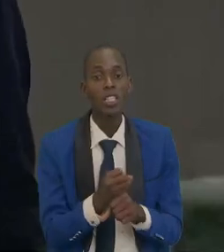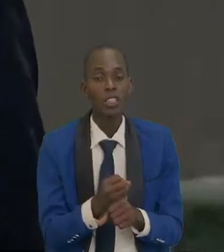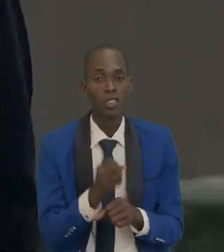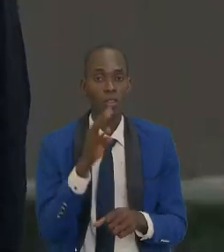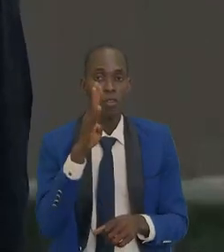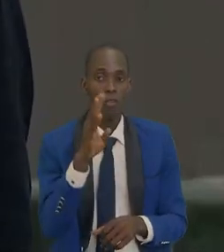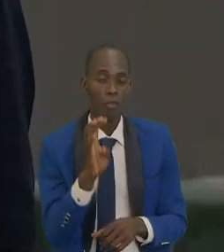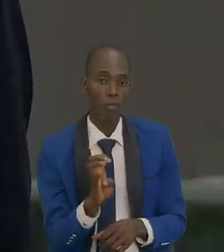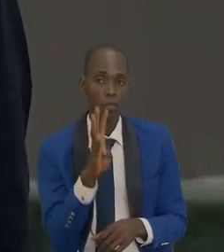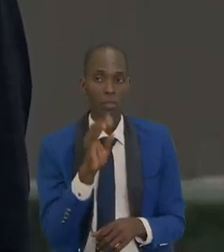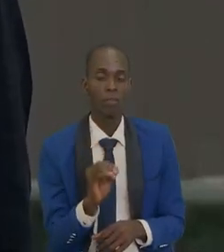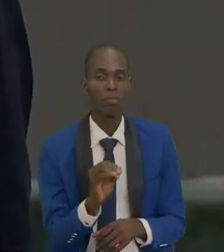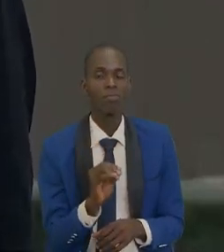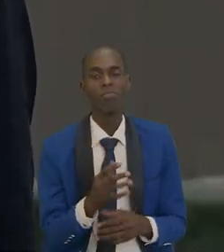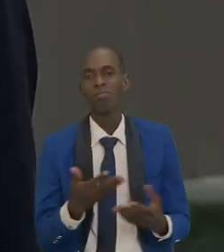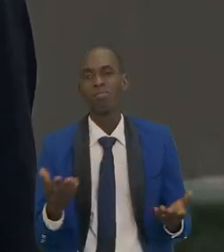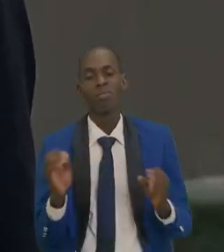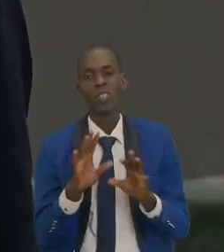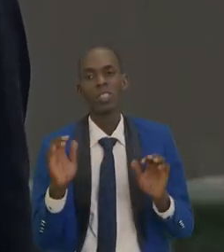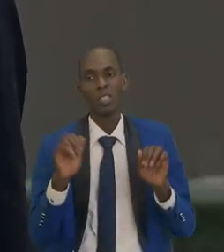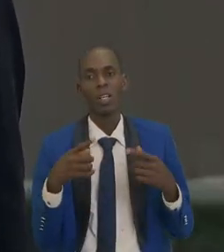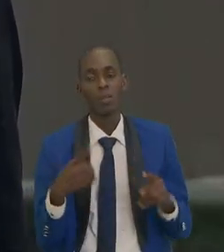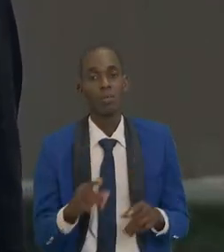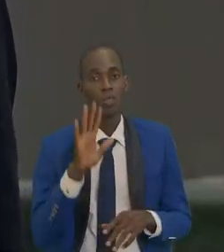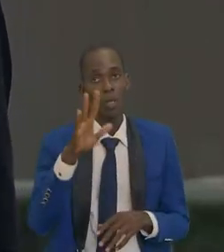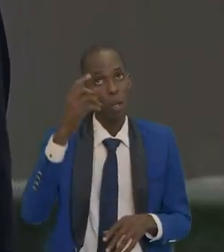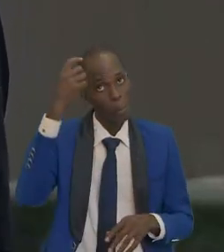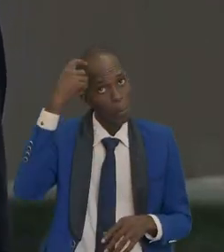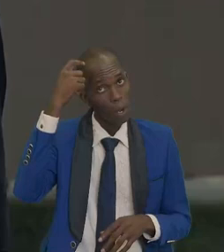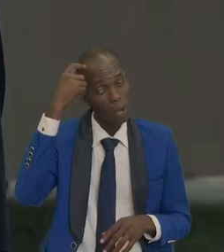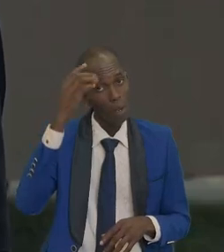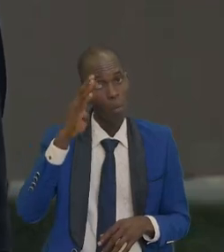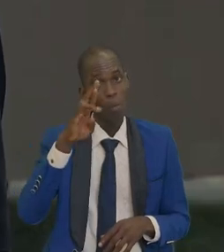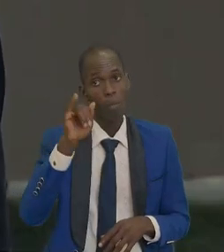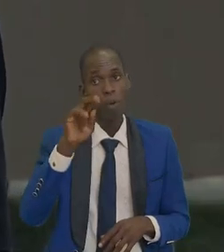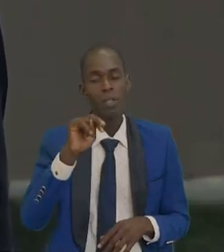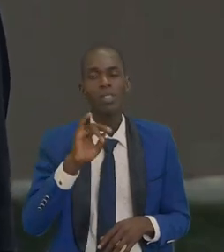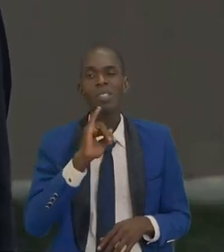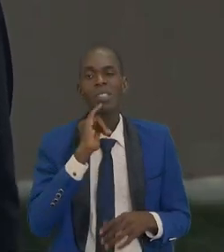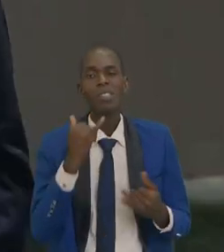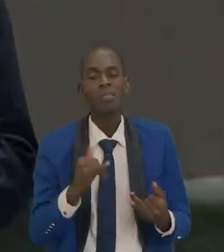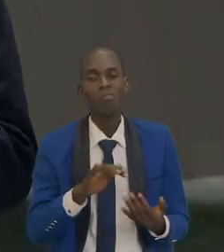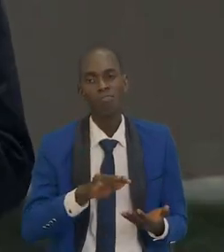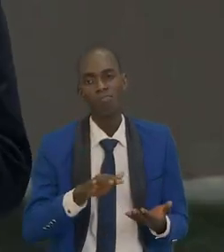aucune nouvelle chose ne peut venir encore. Le cerveau est mort.